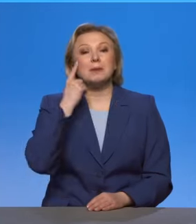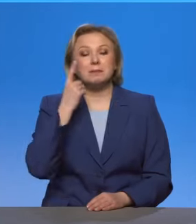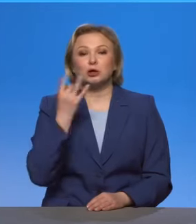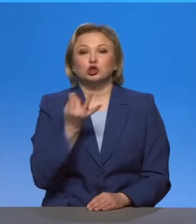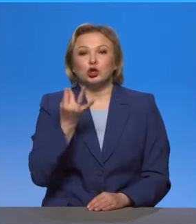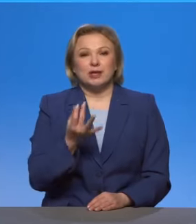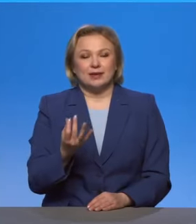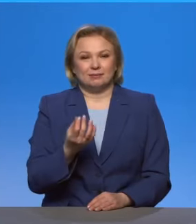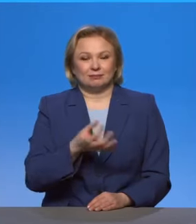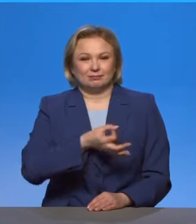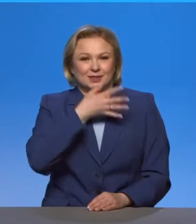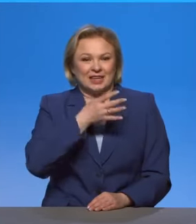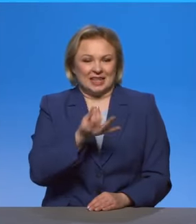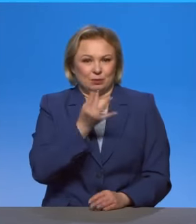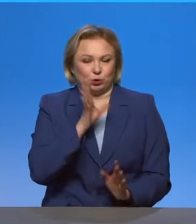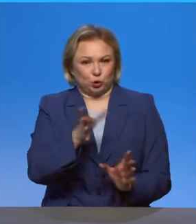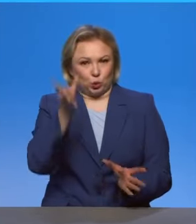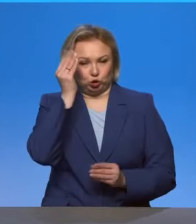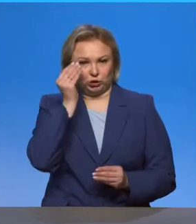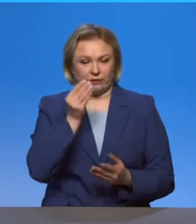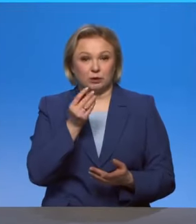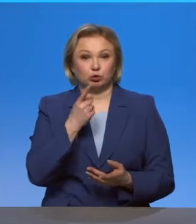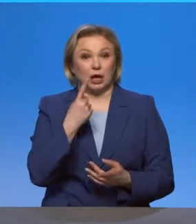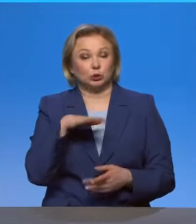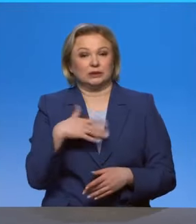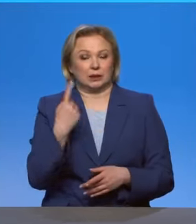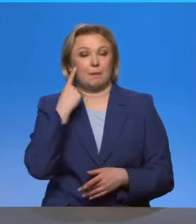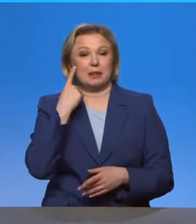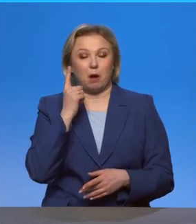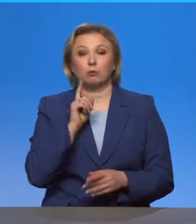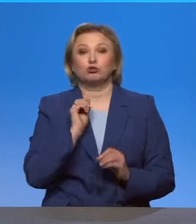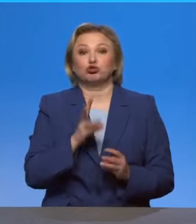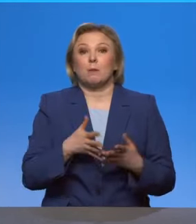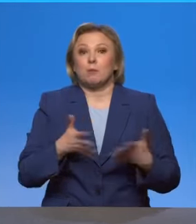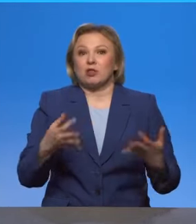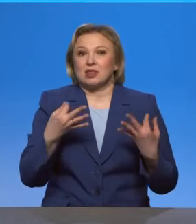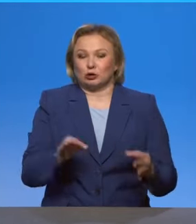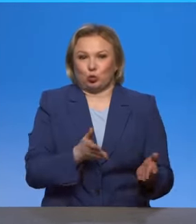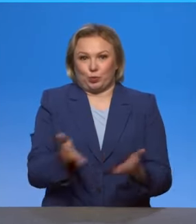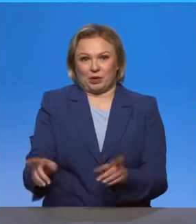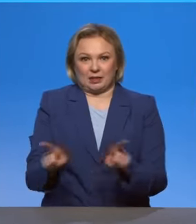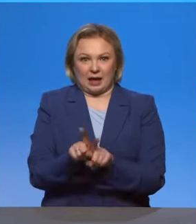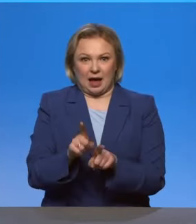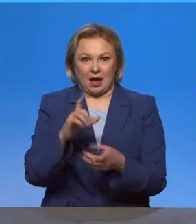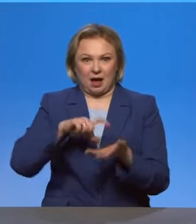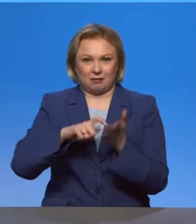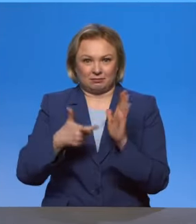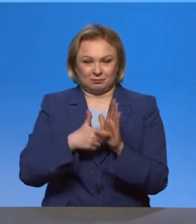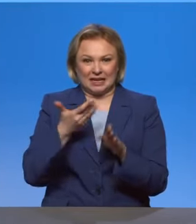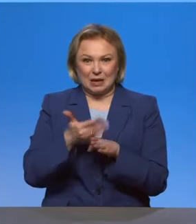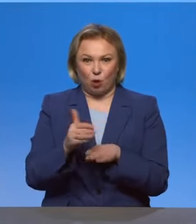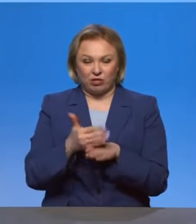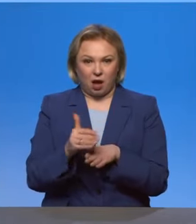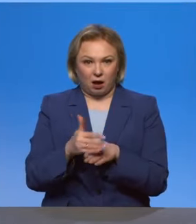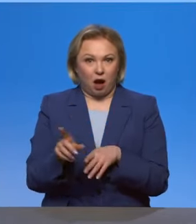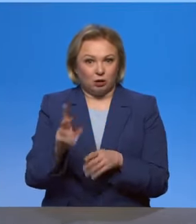плана. Поясню, потому что, с одной стороны, мы понимаем, что чем доступнее становится такая ипотека, а это действительно большая работа проделана,